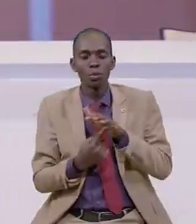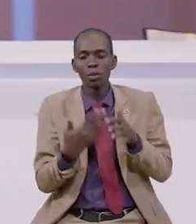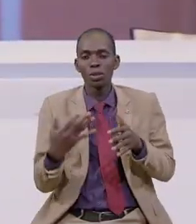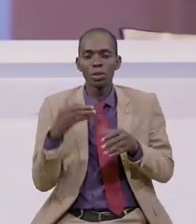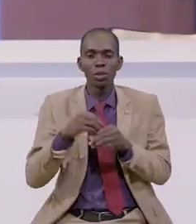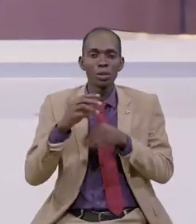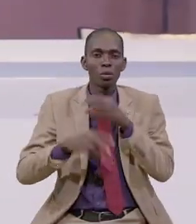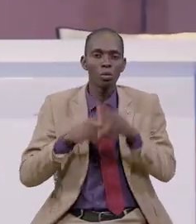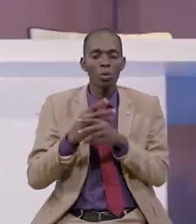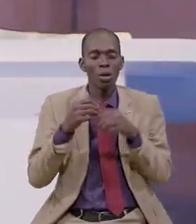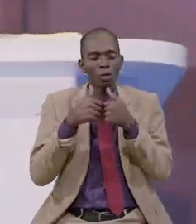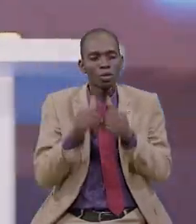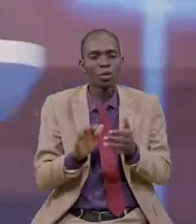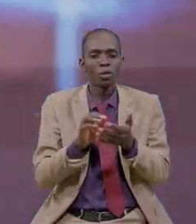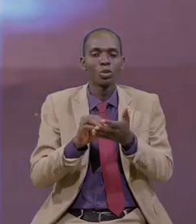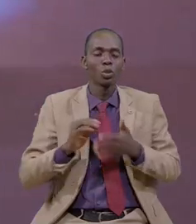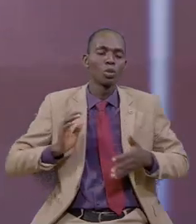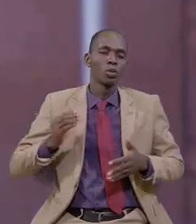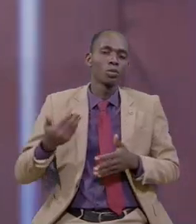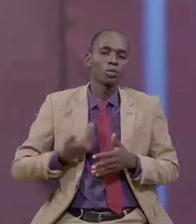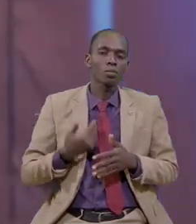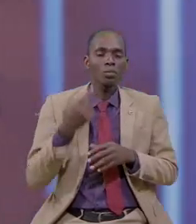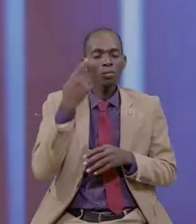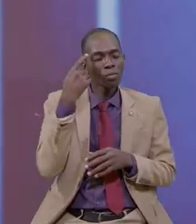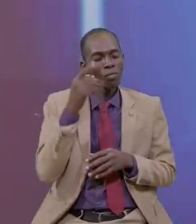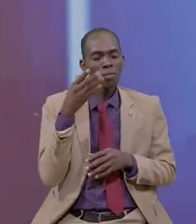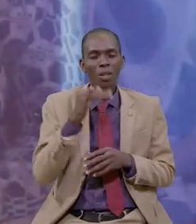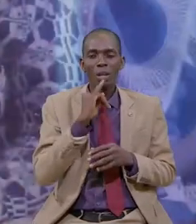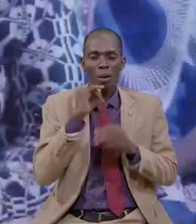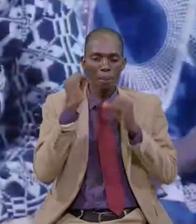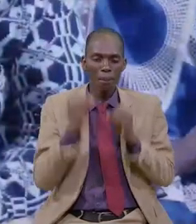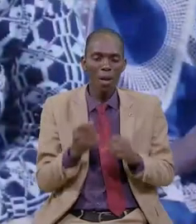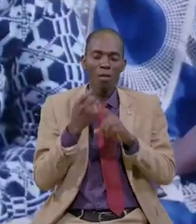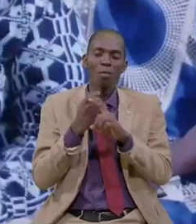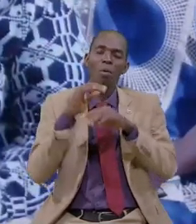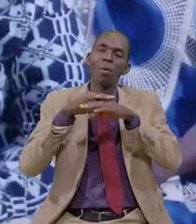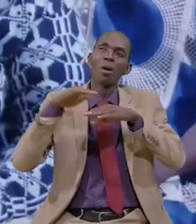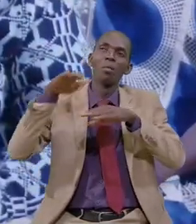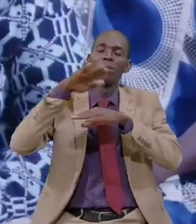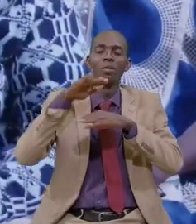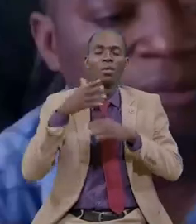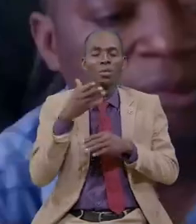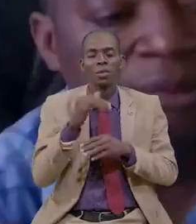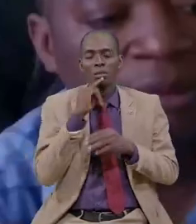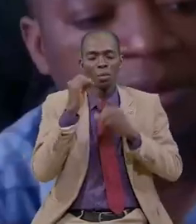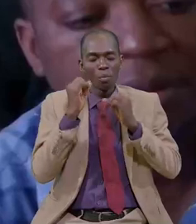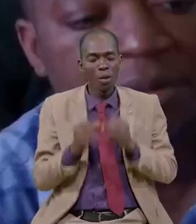il perd son âme? Mais il y a la puissance d'en haut. Il y a la puissance du